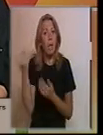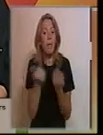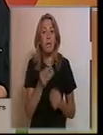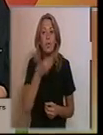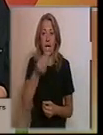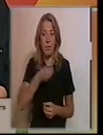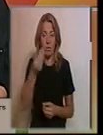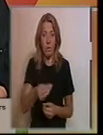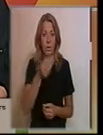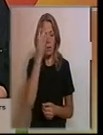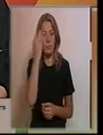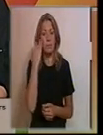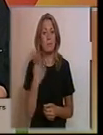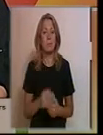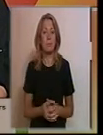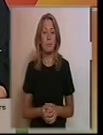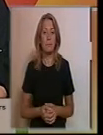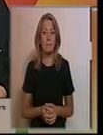baby savjetovalište.